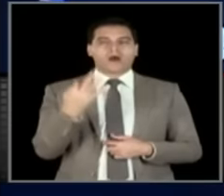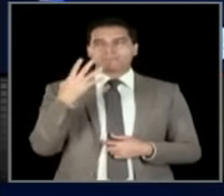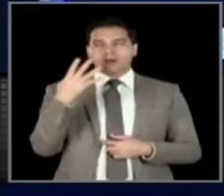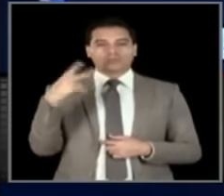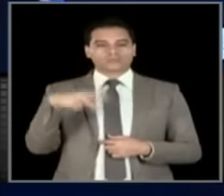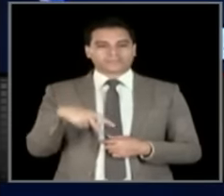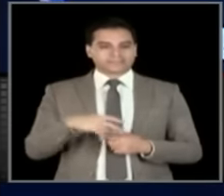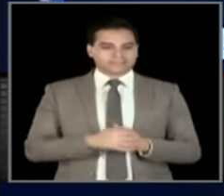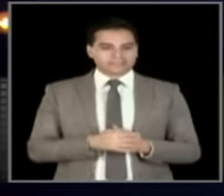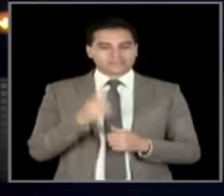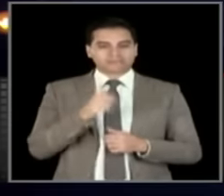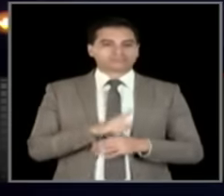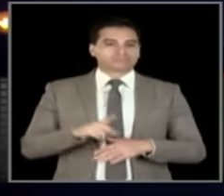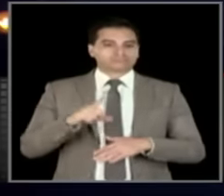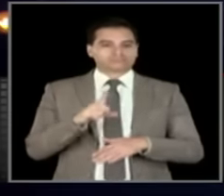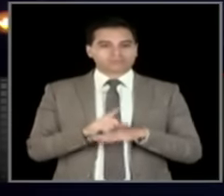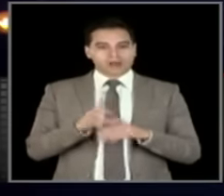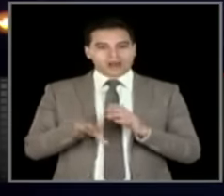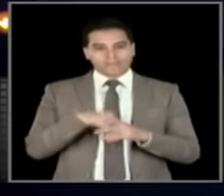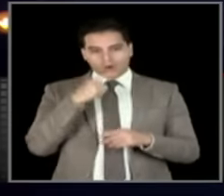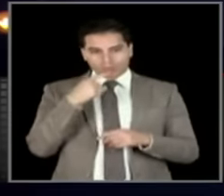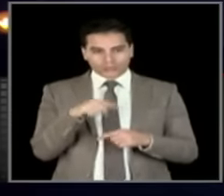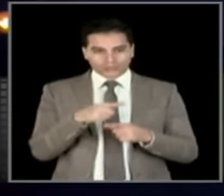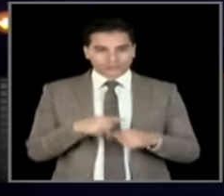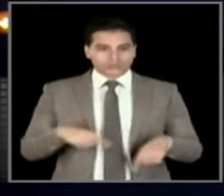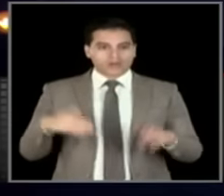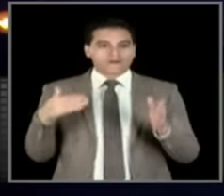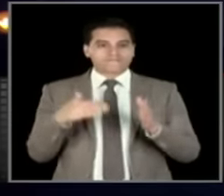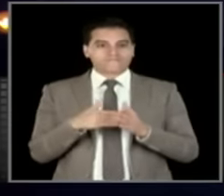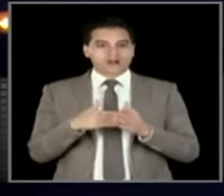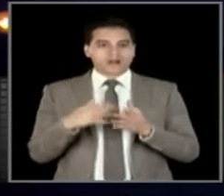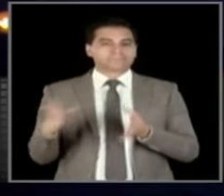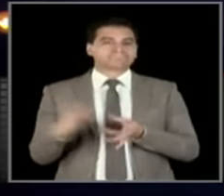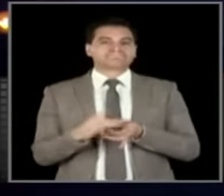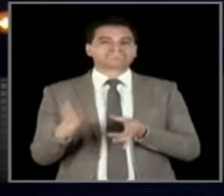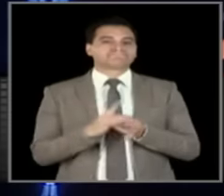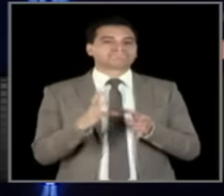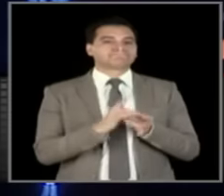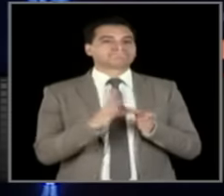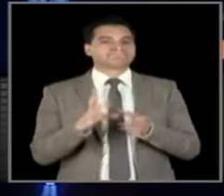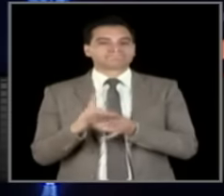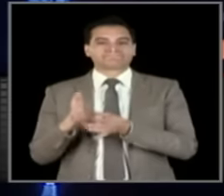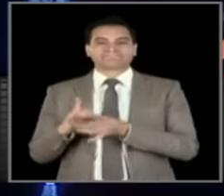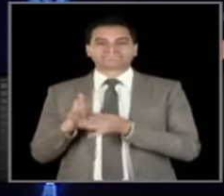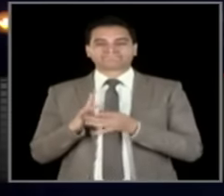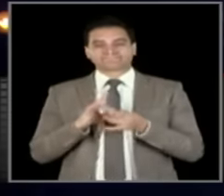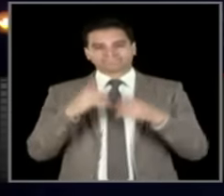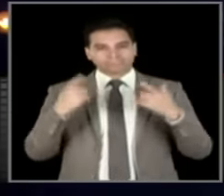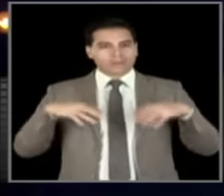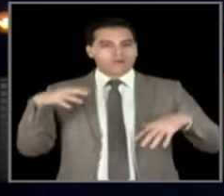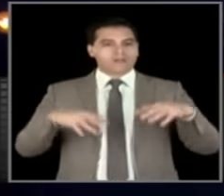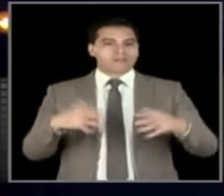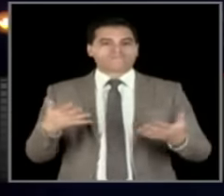1584، أنشأ إمبراطورية روسيا وضم ليها دول كتير، كان